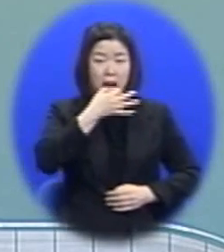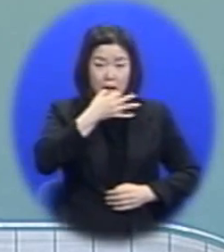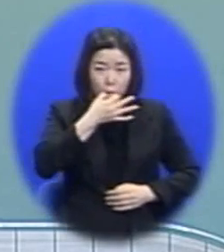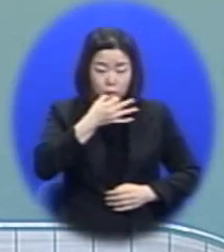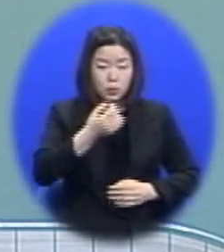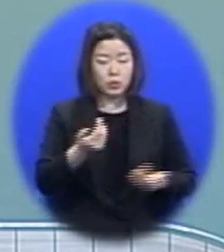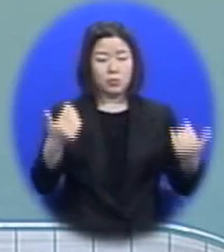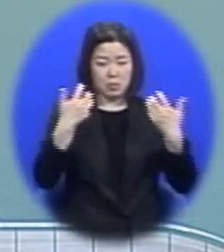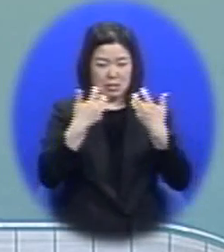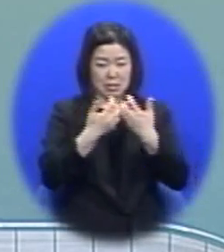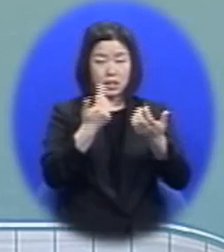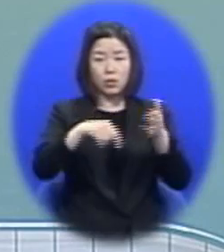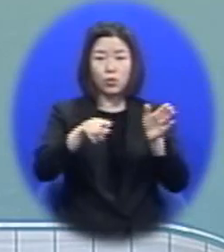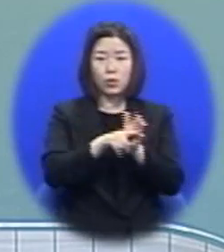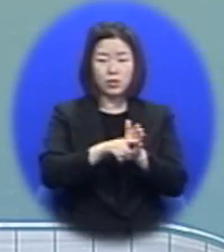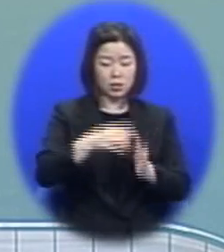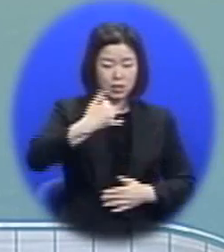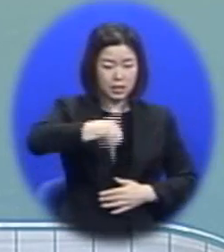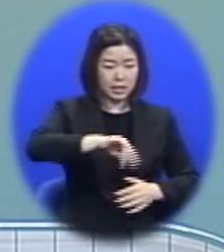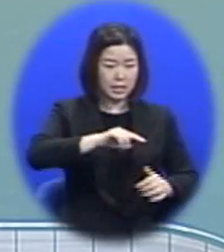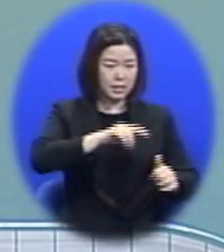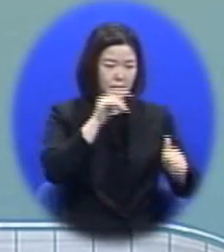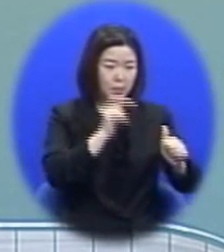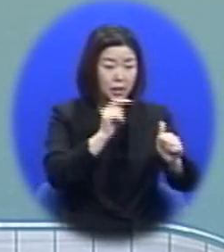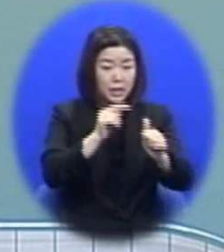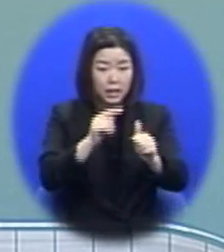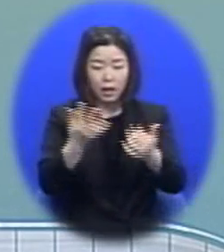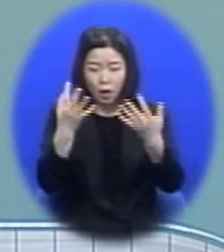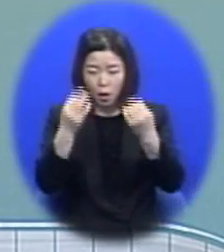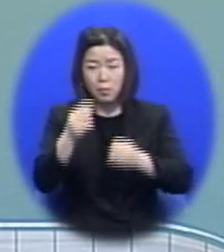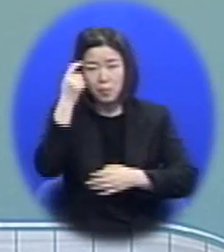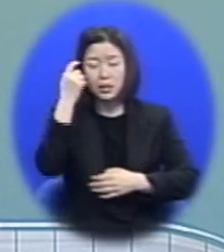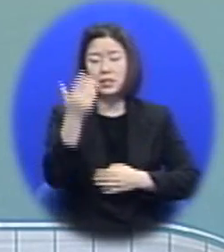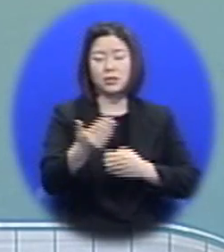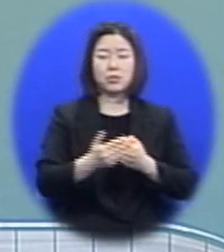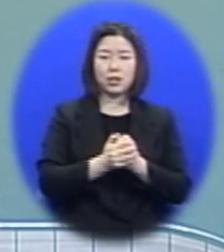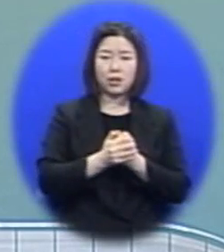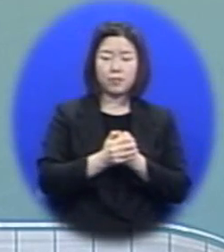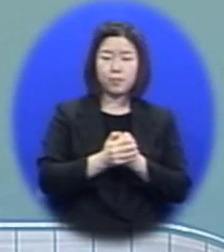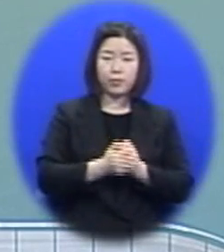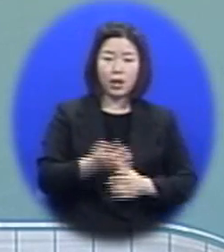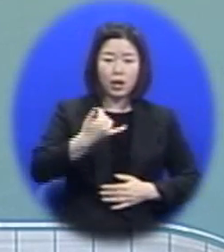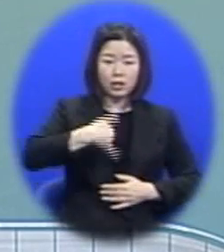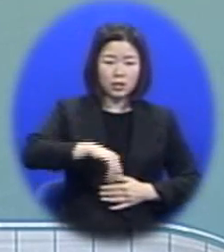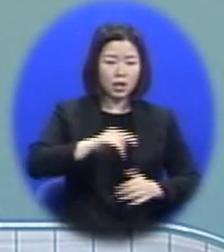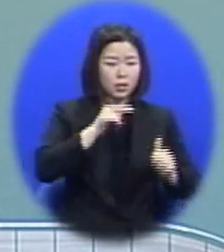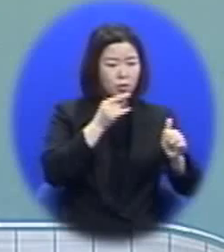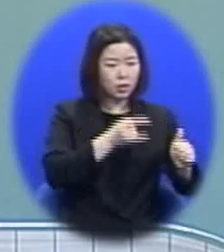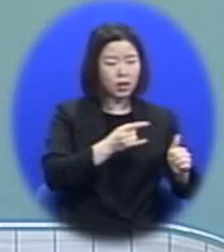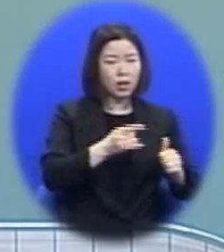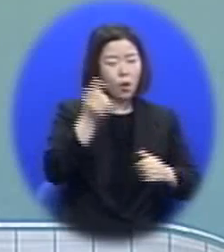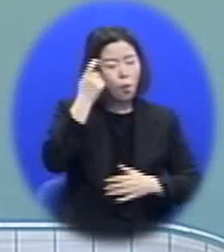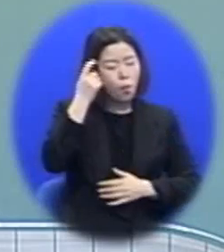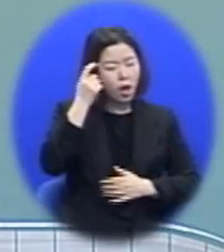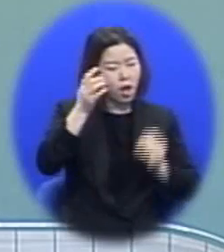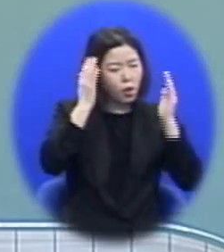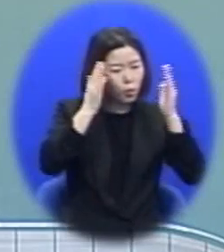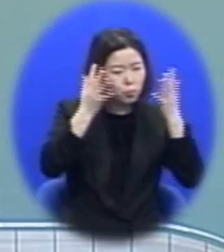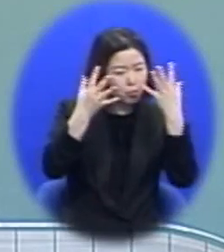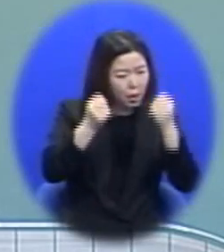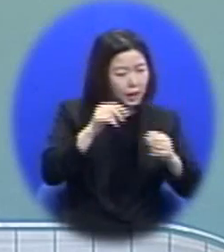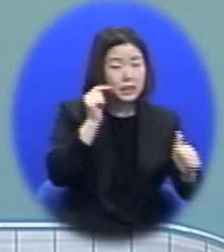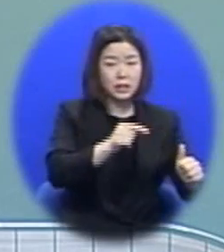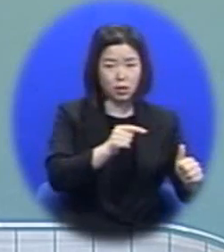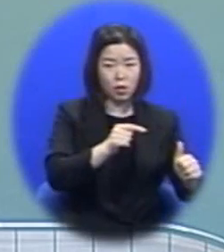요구하는 것이 얼마나 많습니까 여러분 자네들에게 왜 그렇게 공부를 시킵니까 왜 그렇게 좋은 학교를 가기를